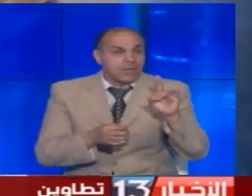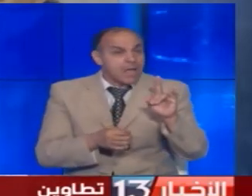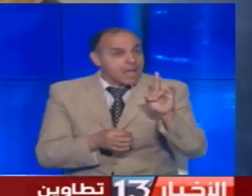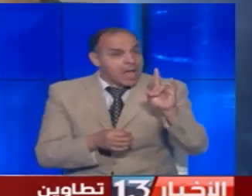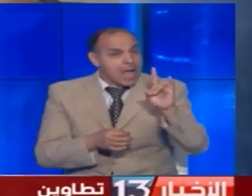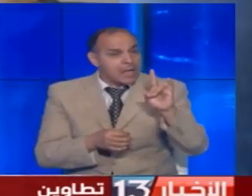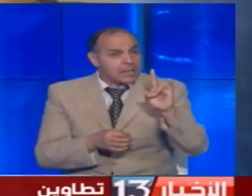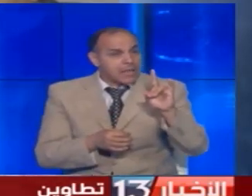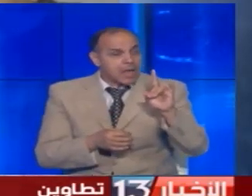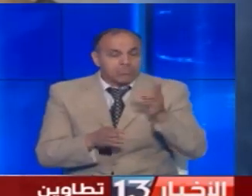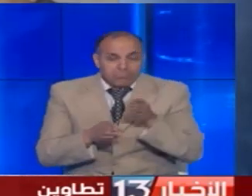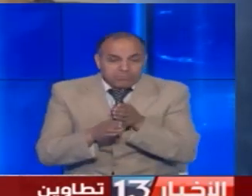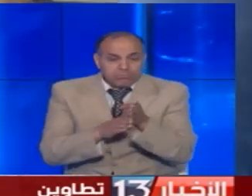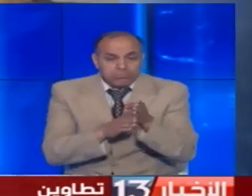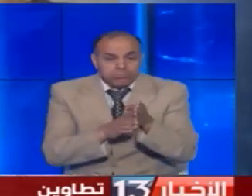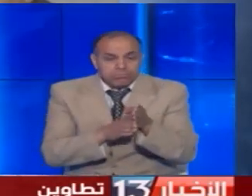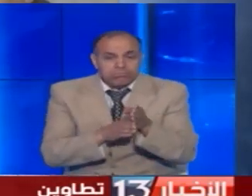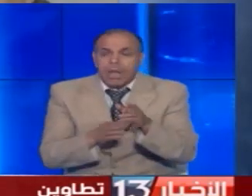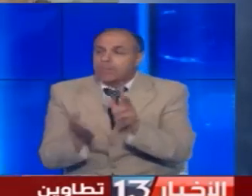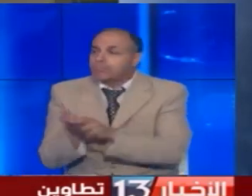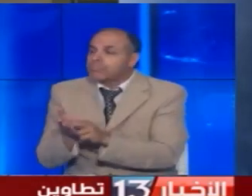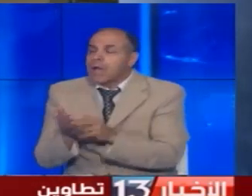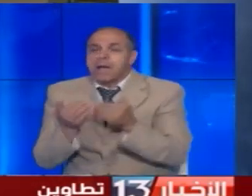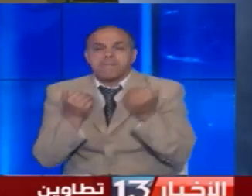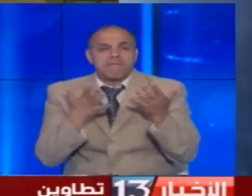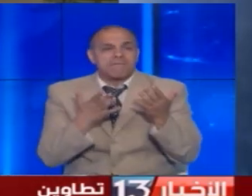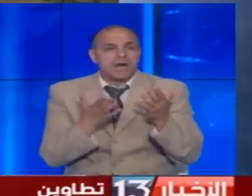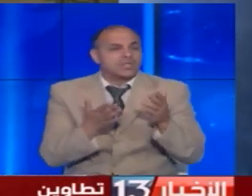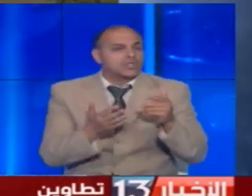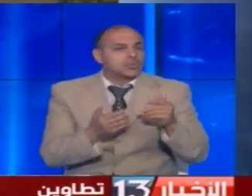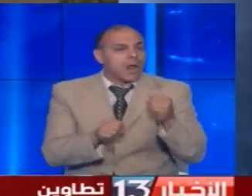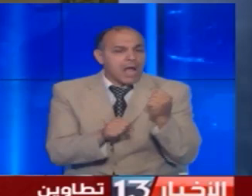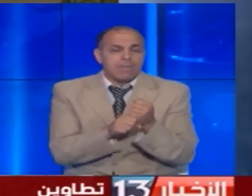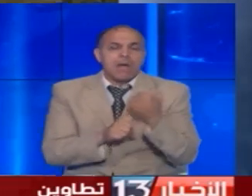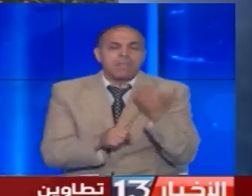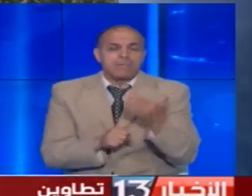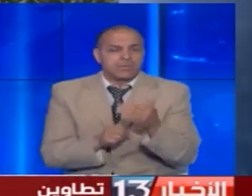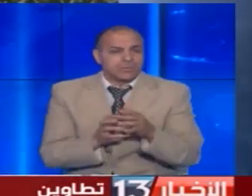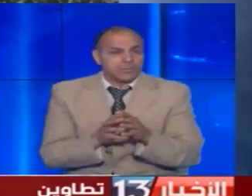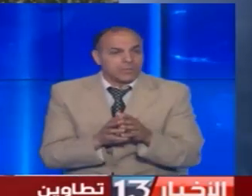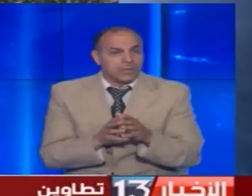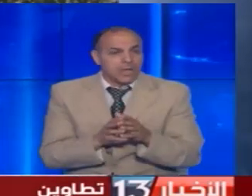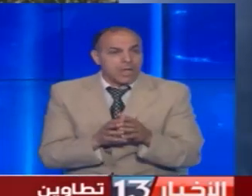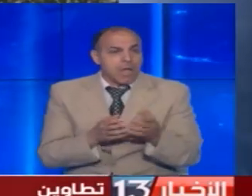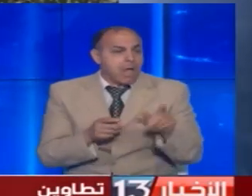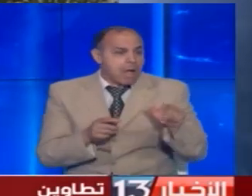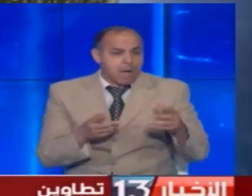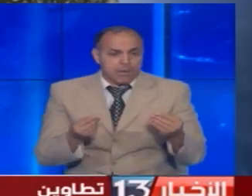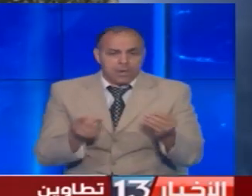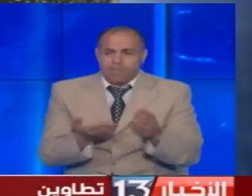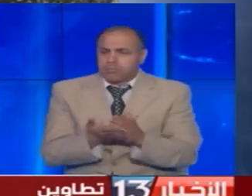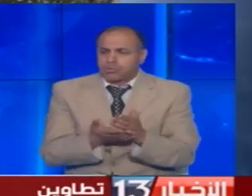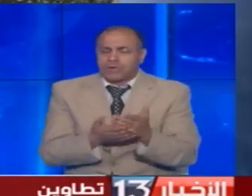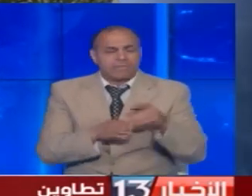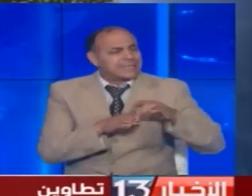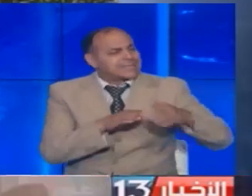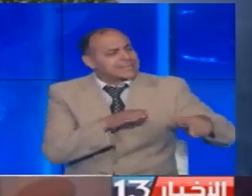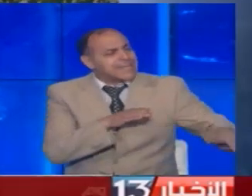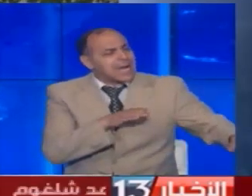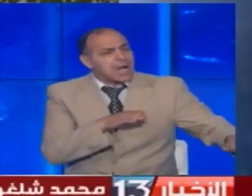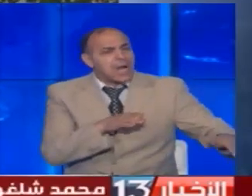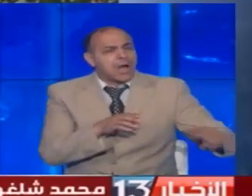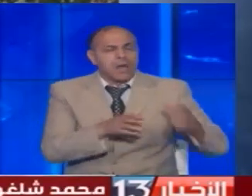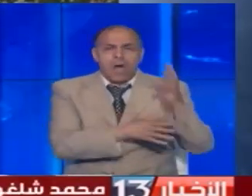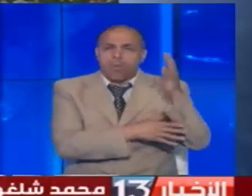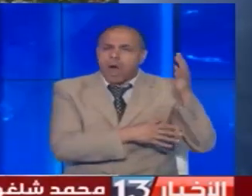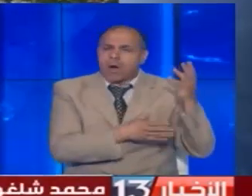ولم ترى طريقا إلى التجسيد والتفعيل والاستثمار. احنا عندنا برشا مشاريع في الصحراء، عندنا